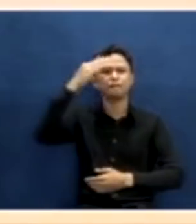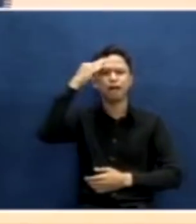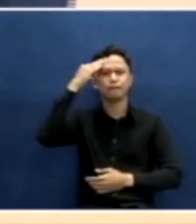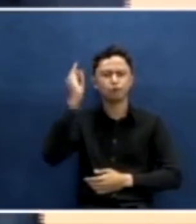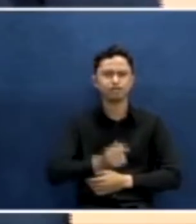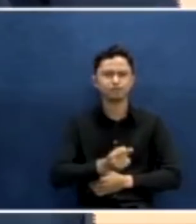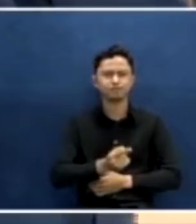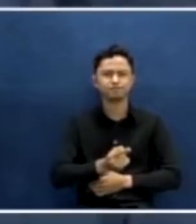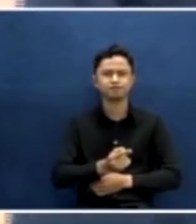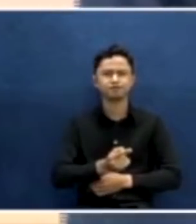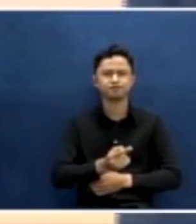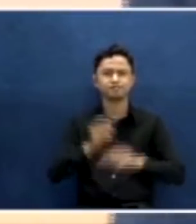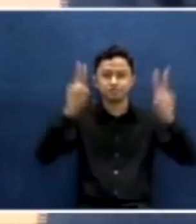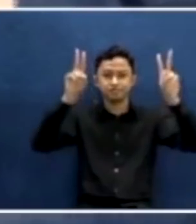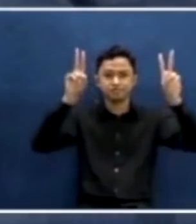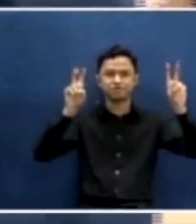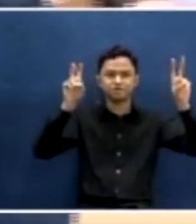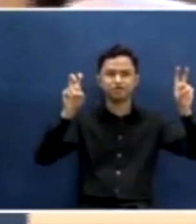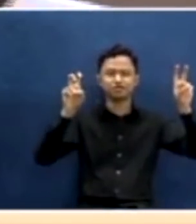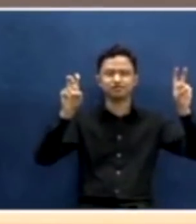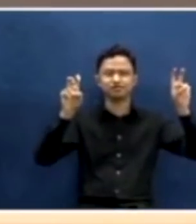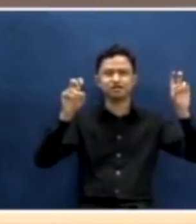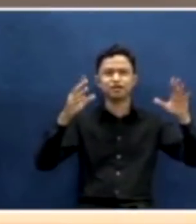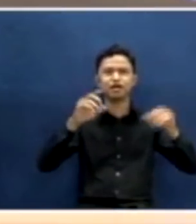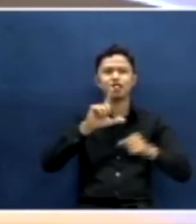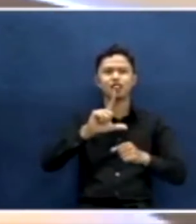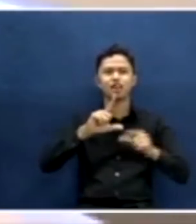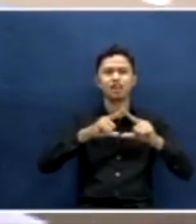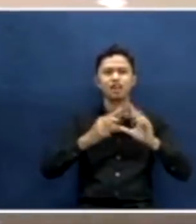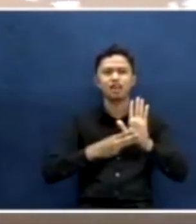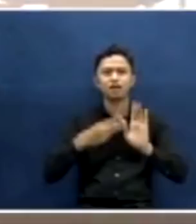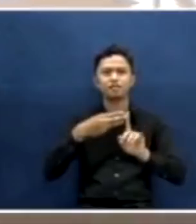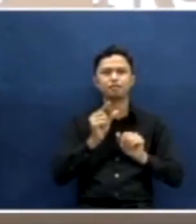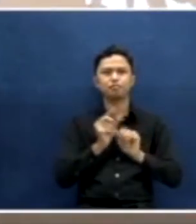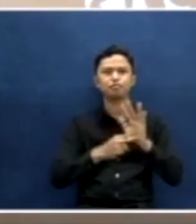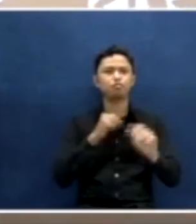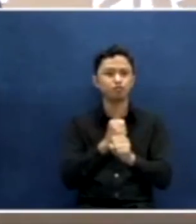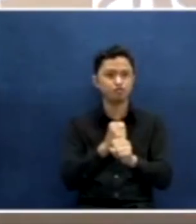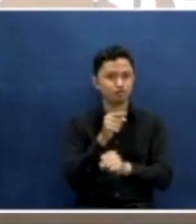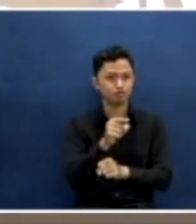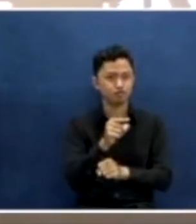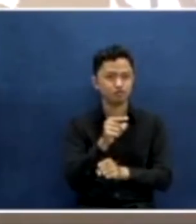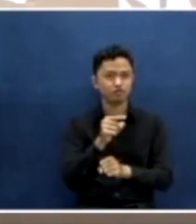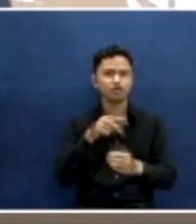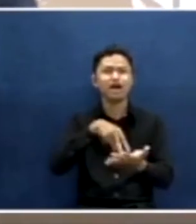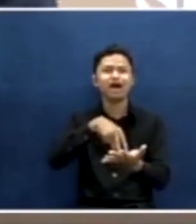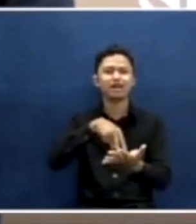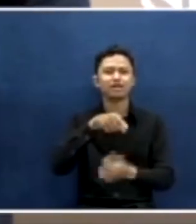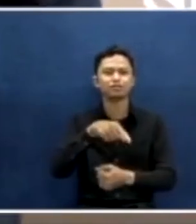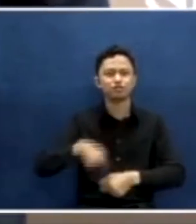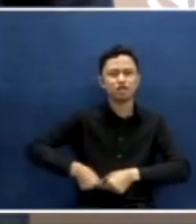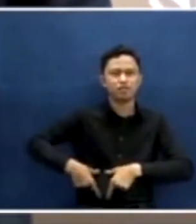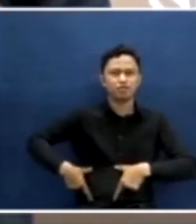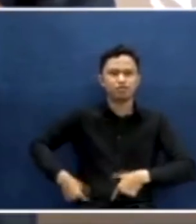judulnya akan kita bahas Pada kesempatan ini adalah lambungmu akhiratmu karena sesungguhnya sadar ataupun